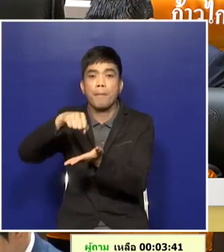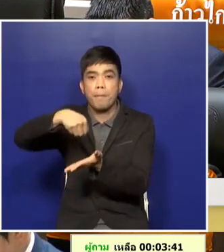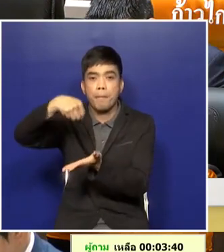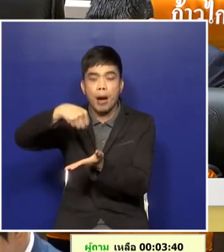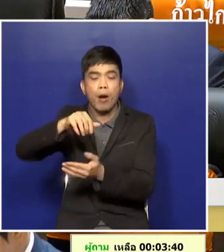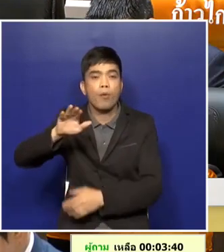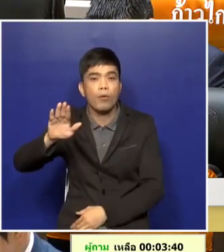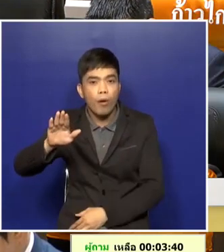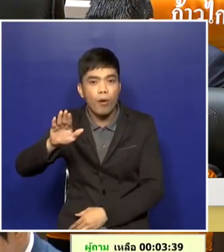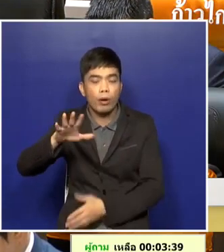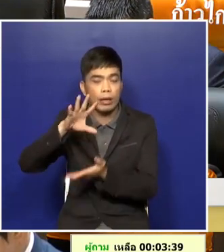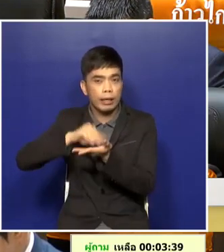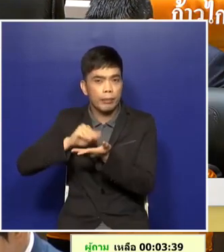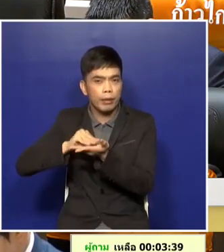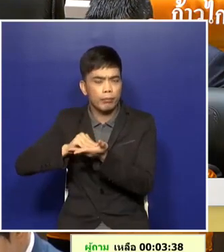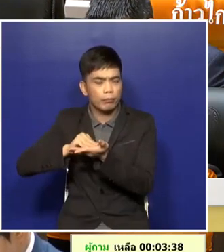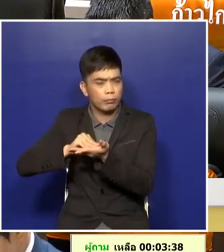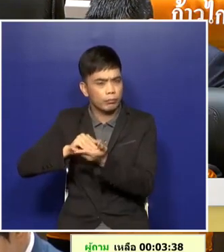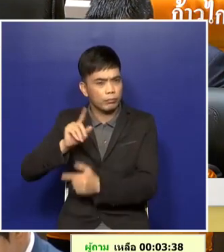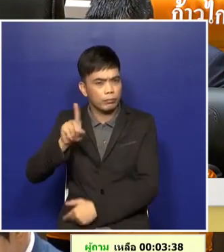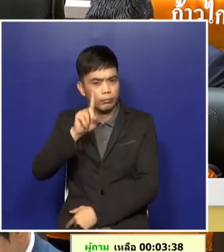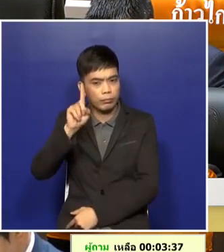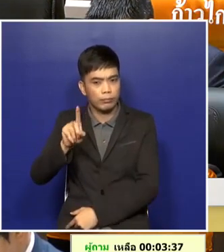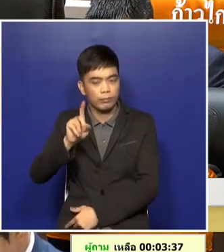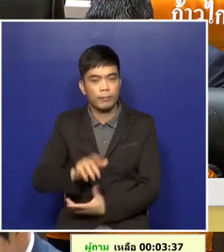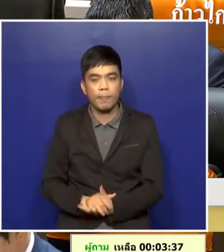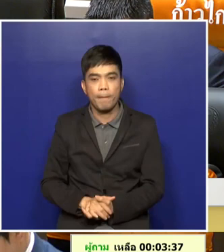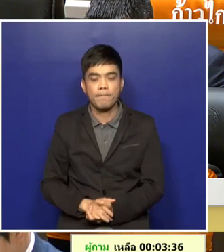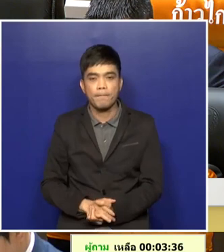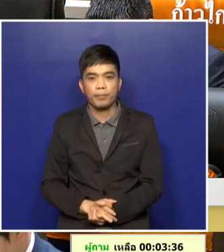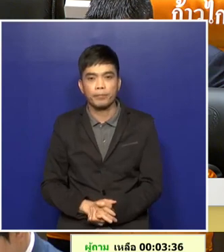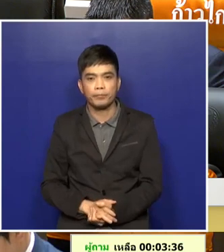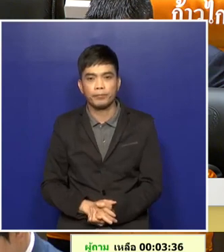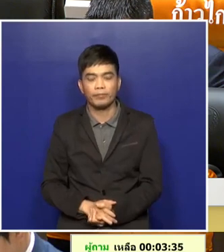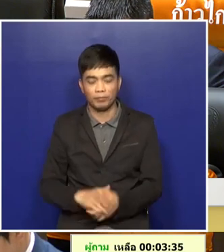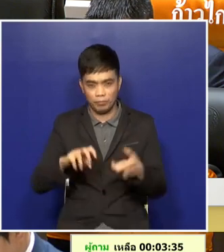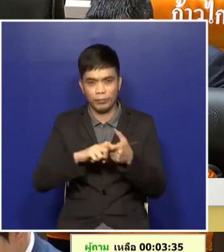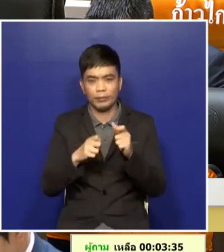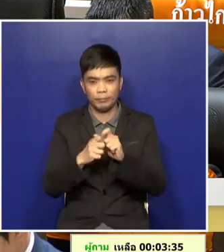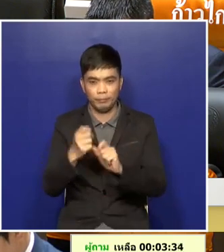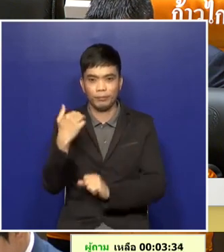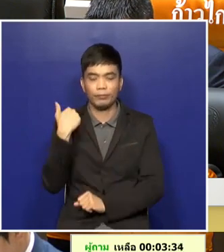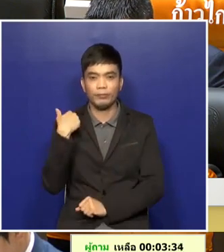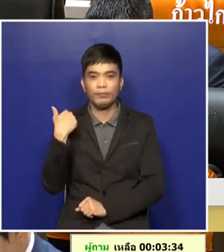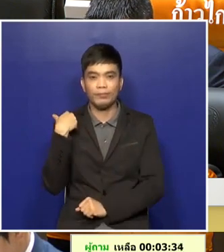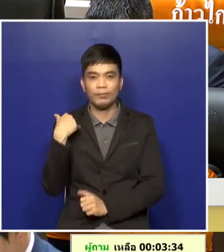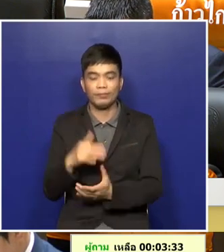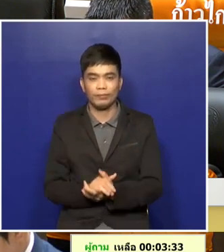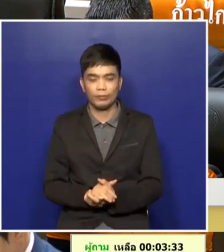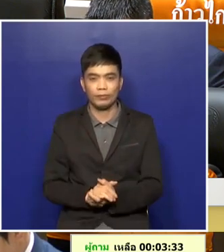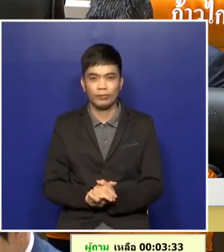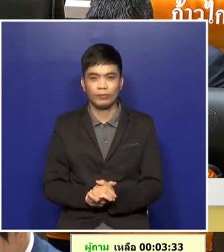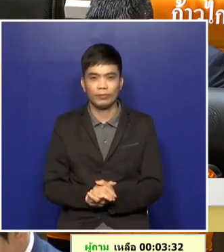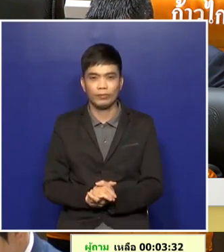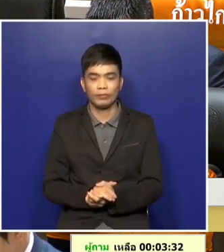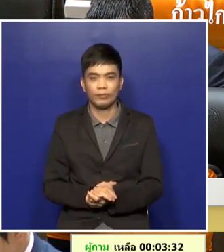มาชิกพรรคผมคนอื่นก็ทำเรื่องนี้อยู่นะครับคือมันก็เป็นปัญหาจริงๆนะครับเรื่องนี้แล้วเราต้องยอมรับนะครับท่าน